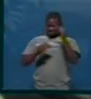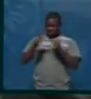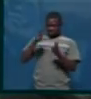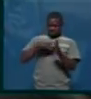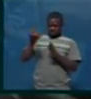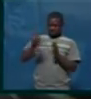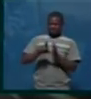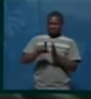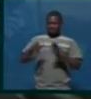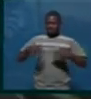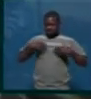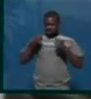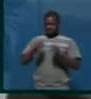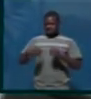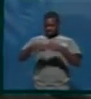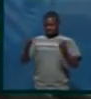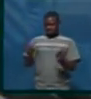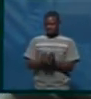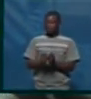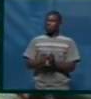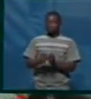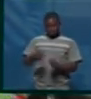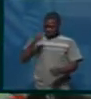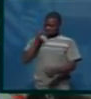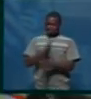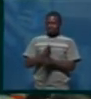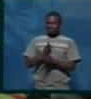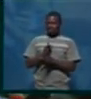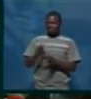santé s'engage dans cette voie avec ce qui vient d'être lancé,